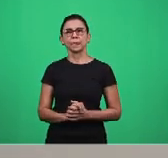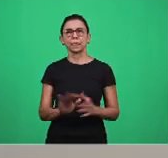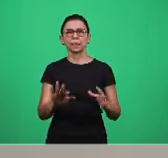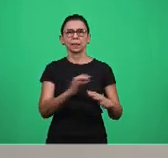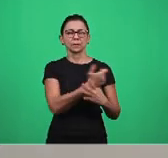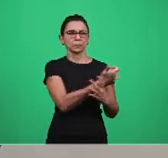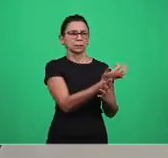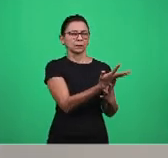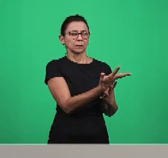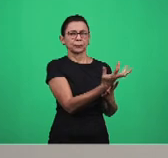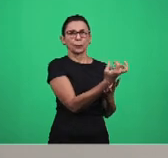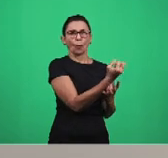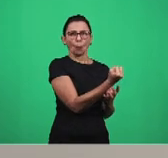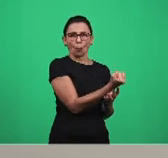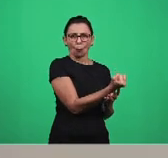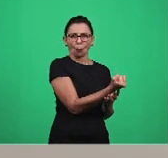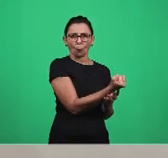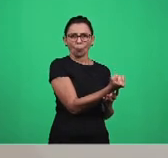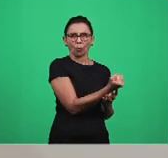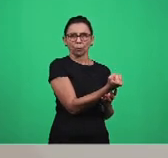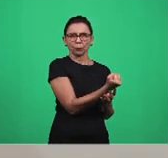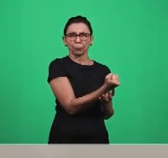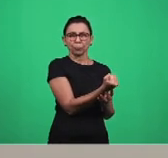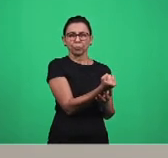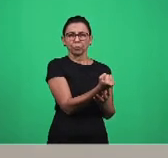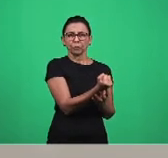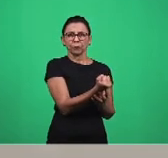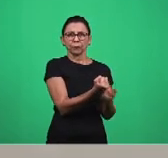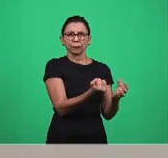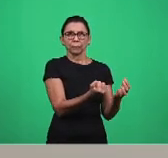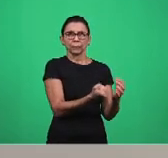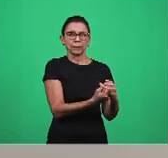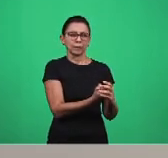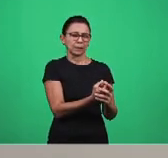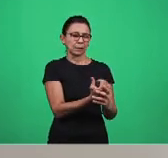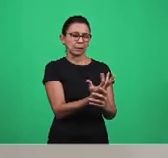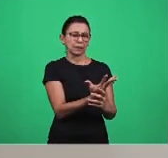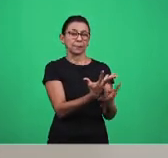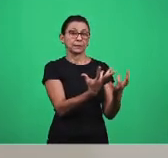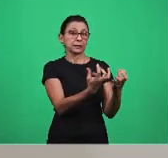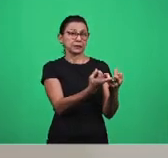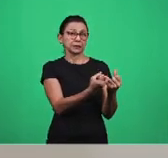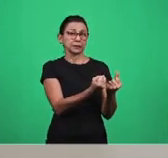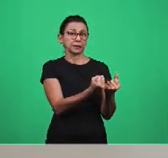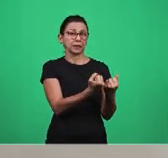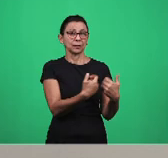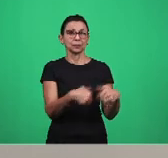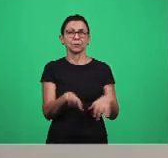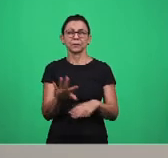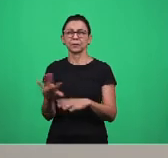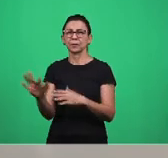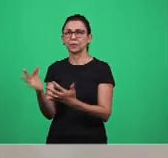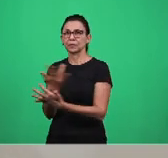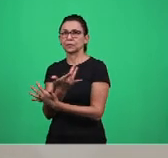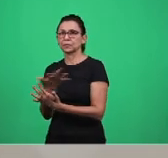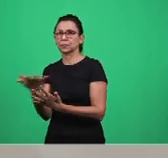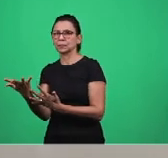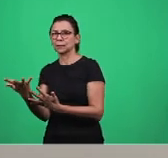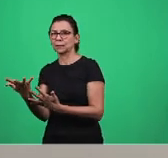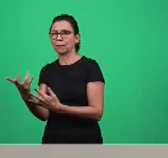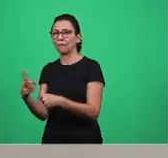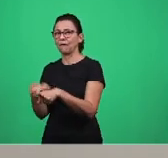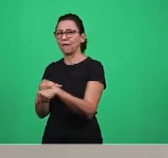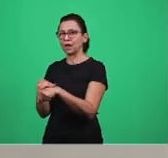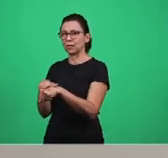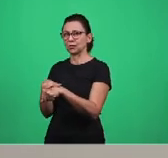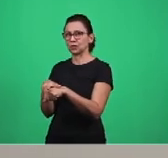qui dit le texte, et champ verdéant. Donc, les frères et sœurs vont chercher cela dans les textes